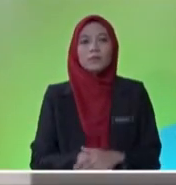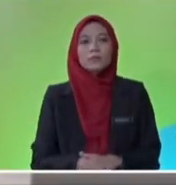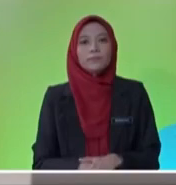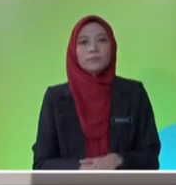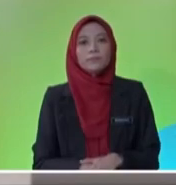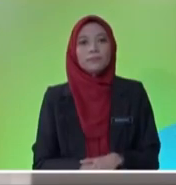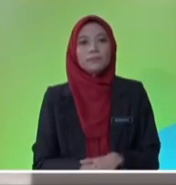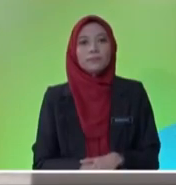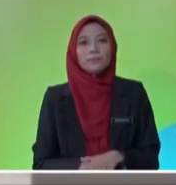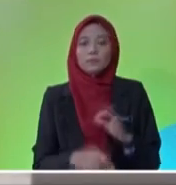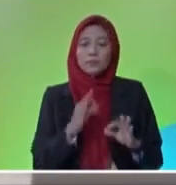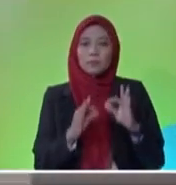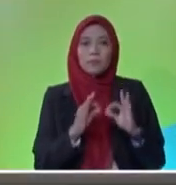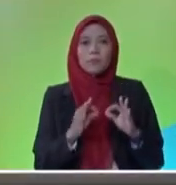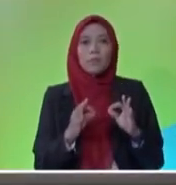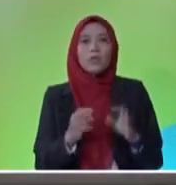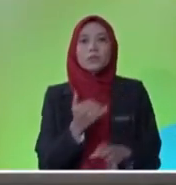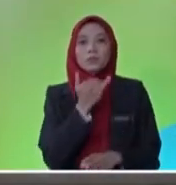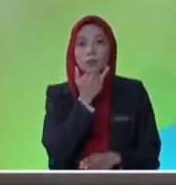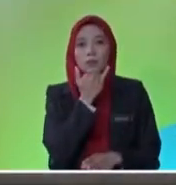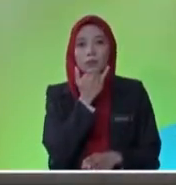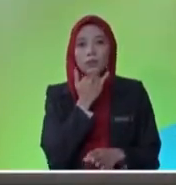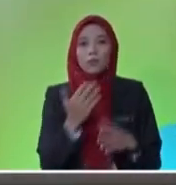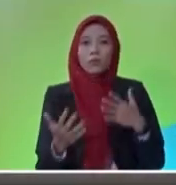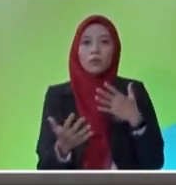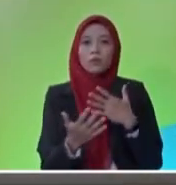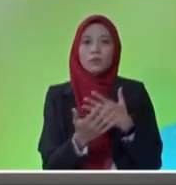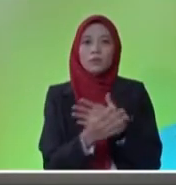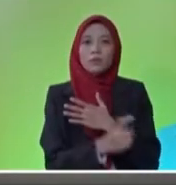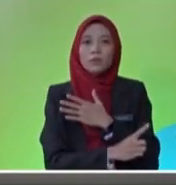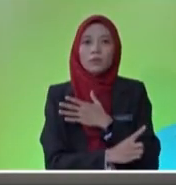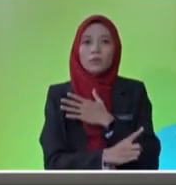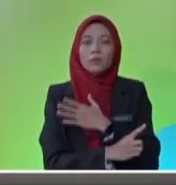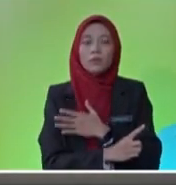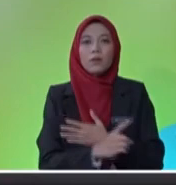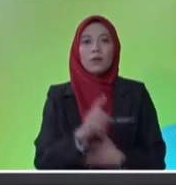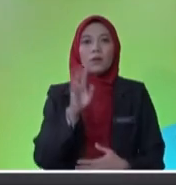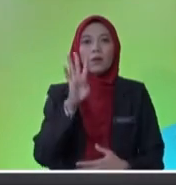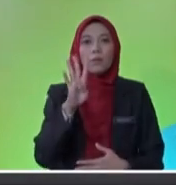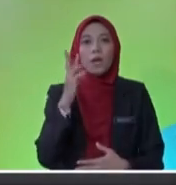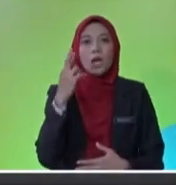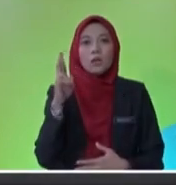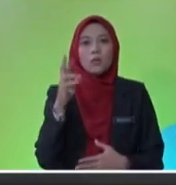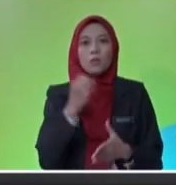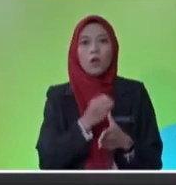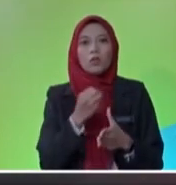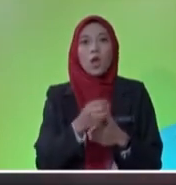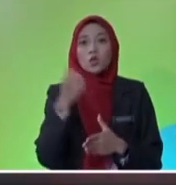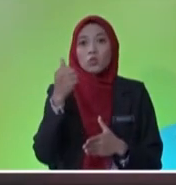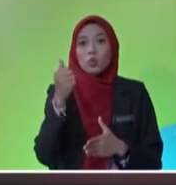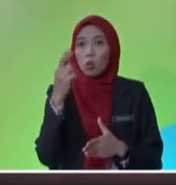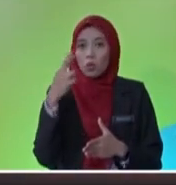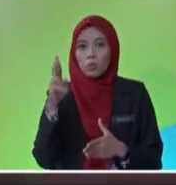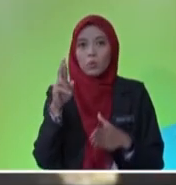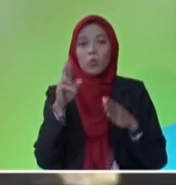1987 jika disabi kesalahan boleh dikenakan denda tidak kurang tempat bringket dan tidak melebihi 10 Ringgit dan